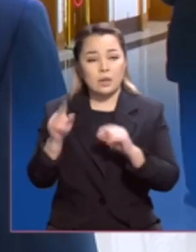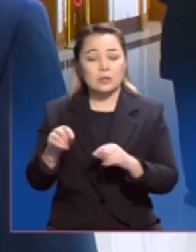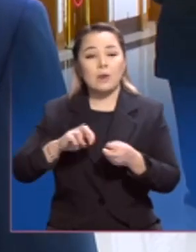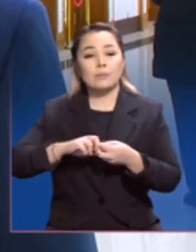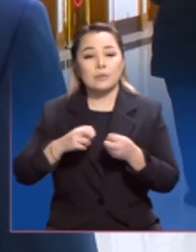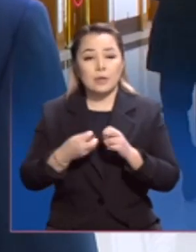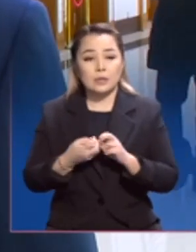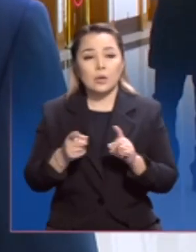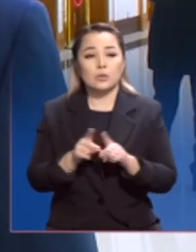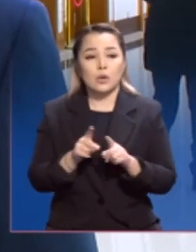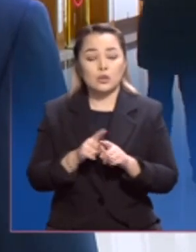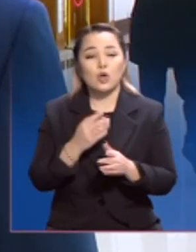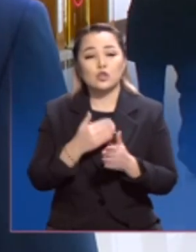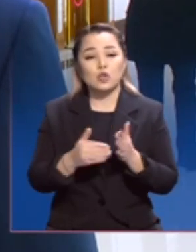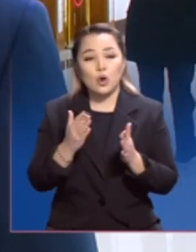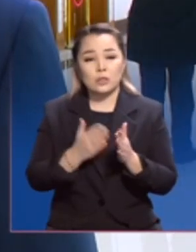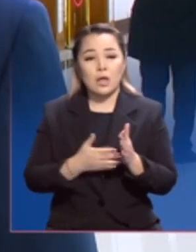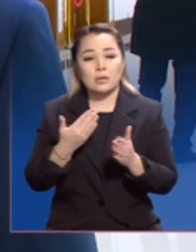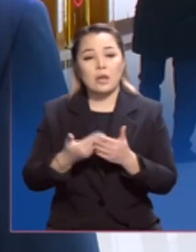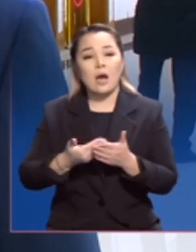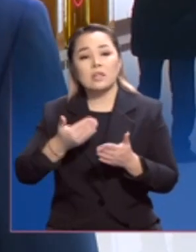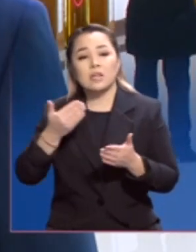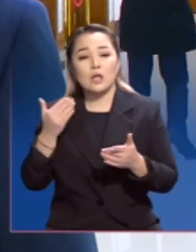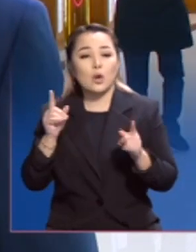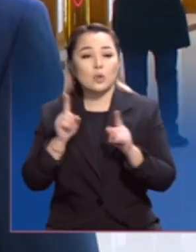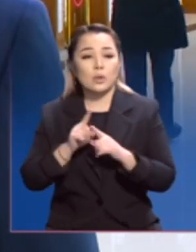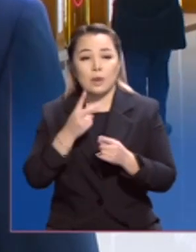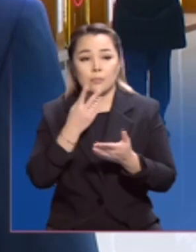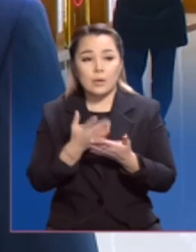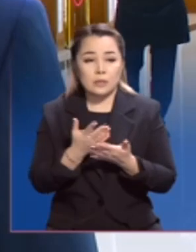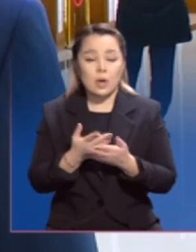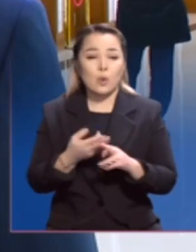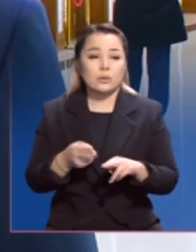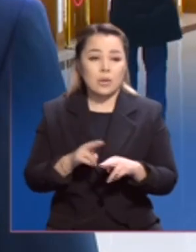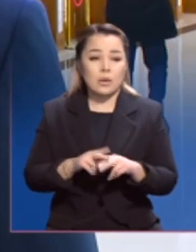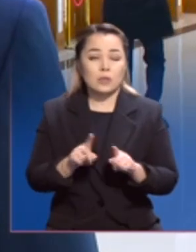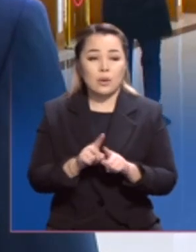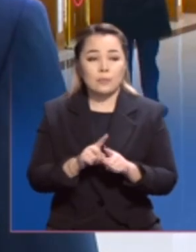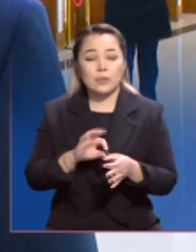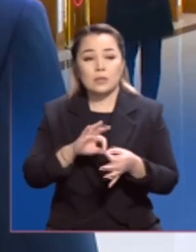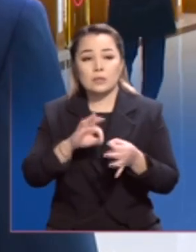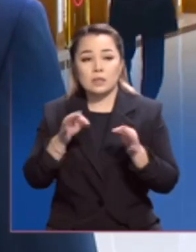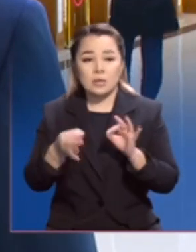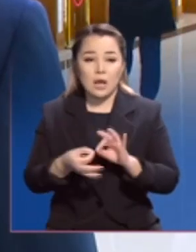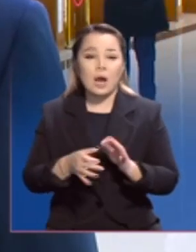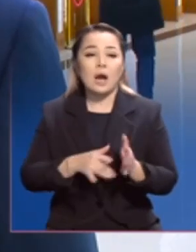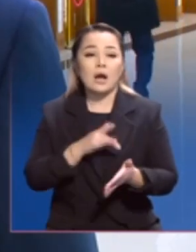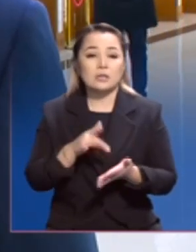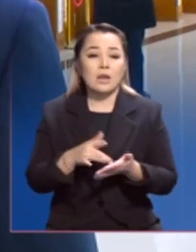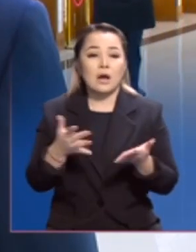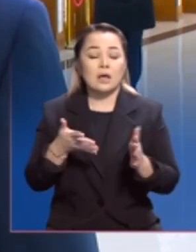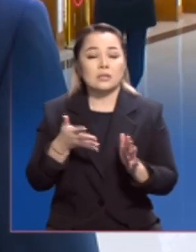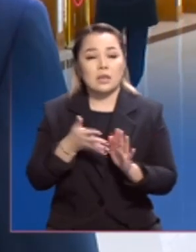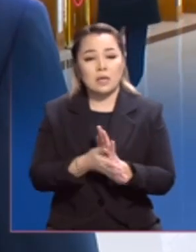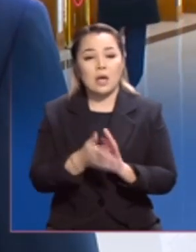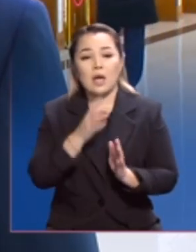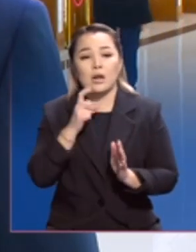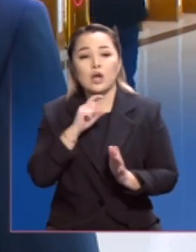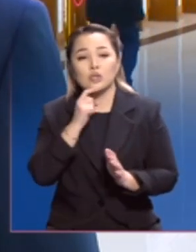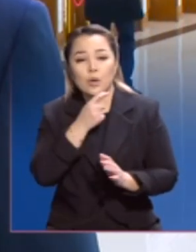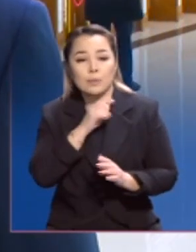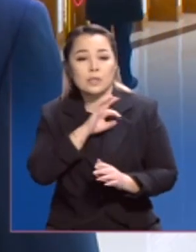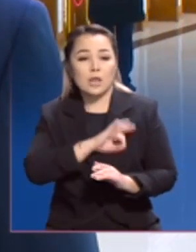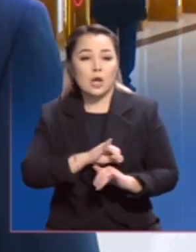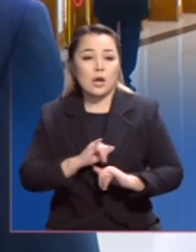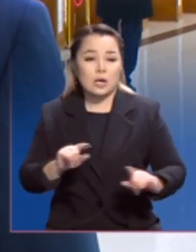тетіктері, соларды жою туралы, олардың алдын алу туралы. Сосын осында келіп жатқан активтерді қалай экономикаға жұмсайтырамыз, тиімдігін